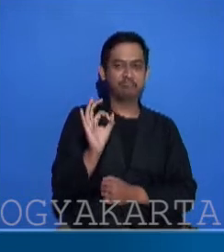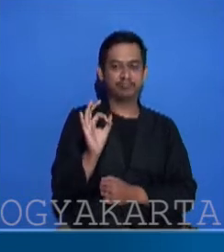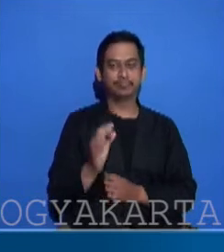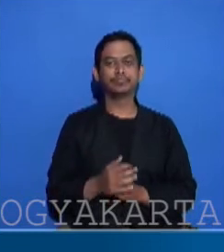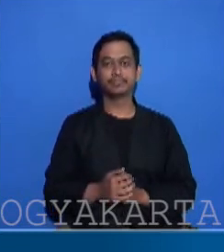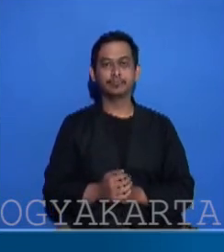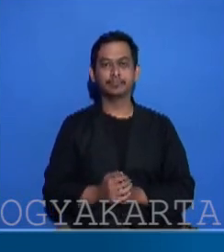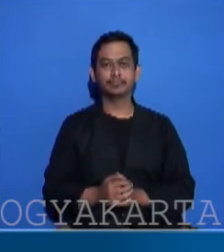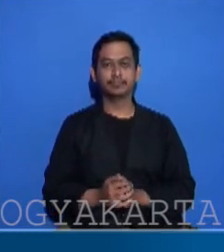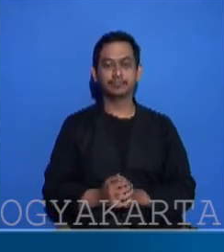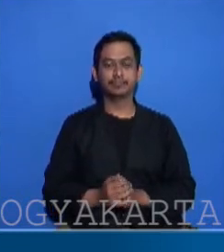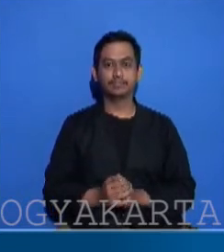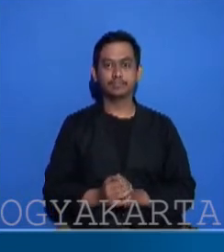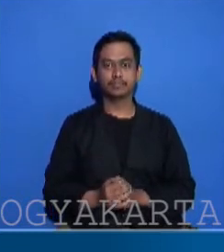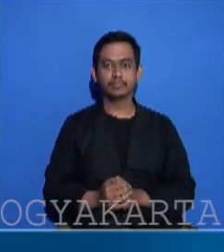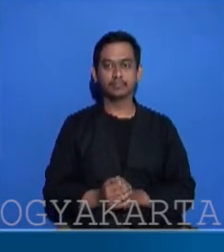Legenda